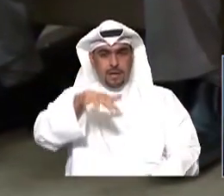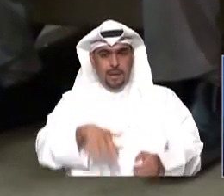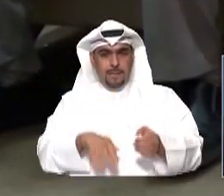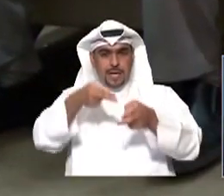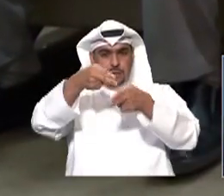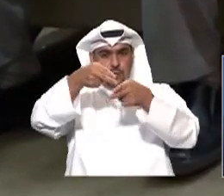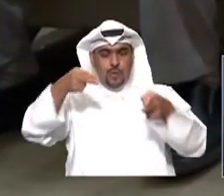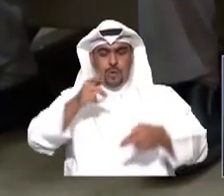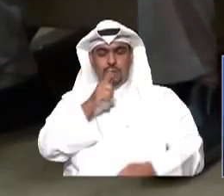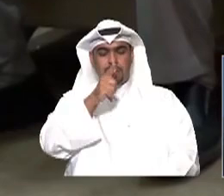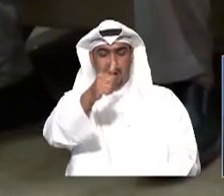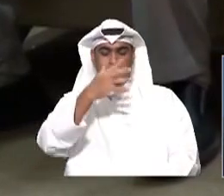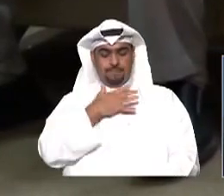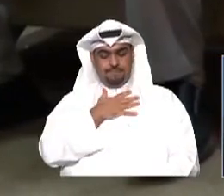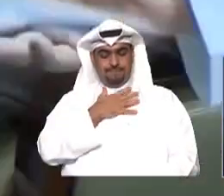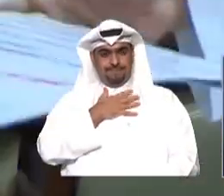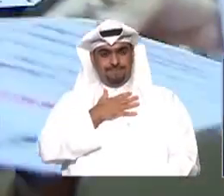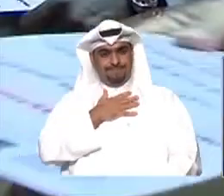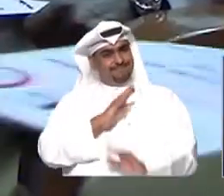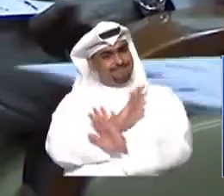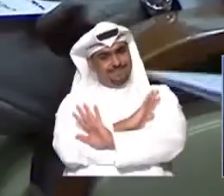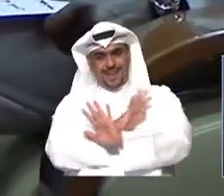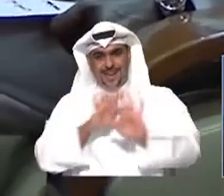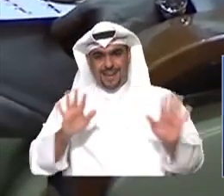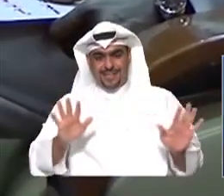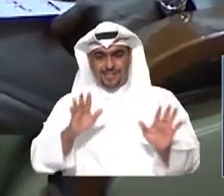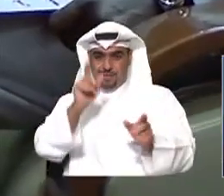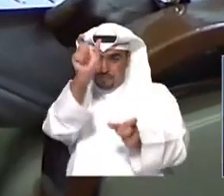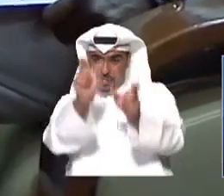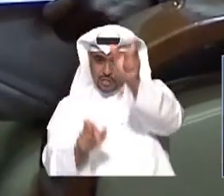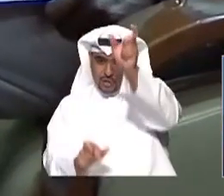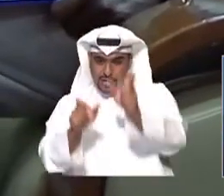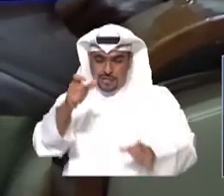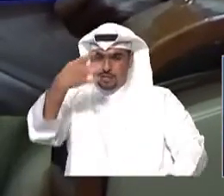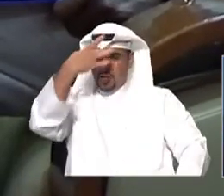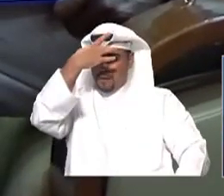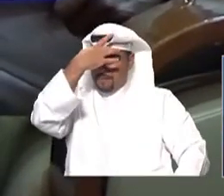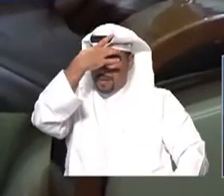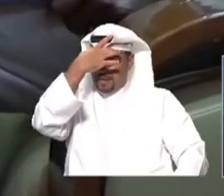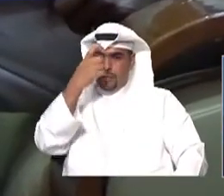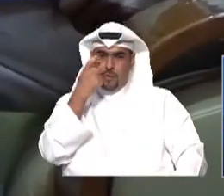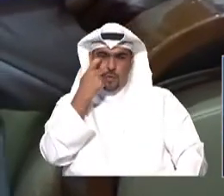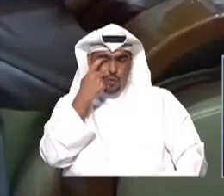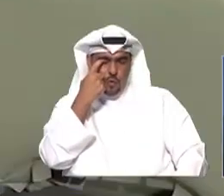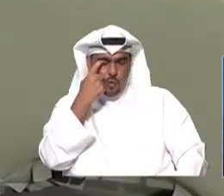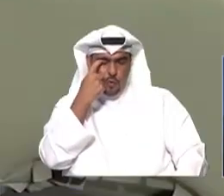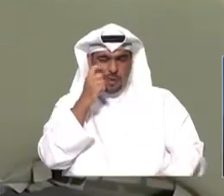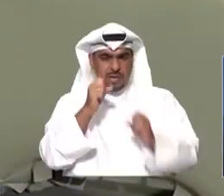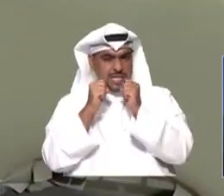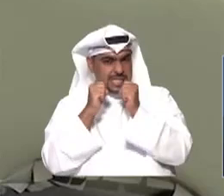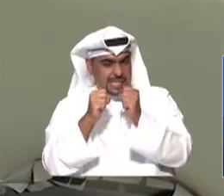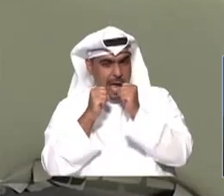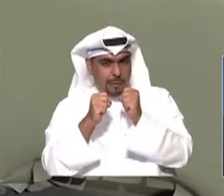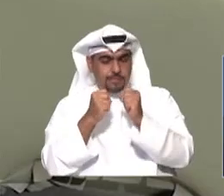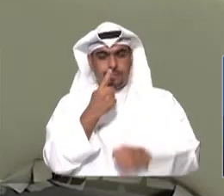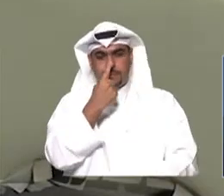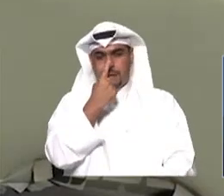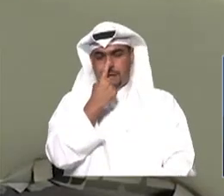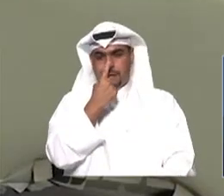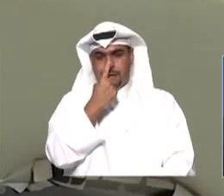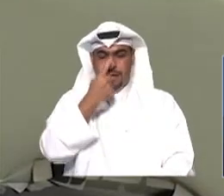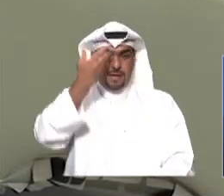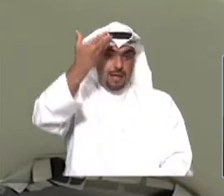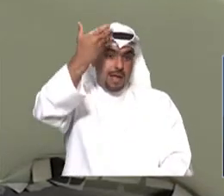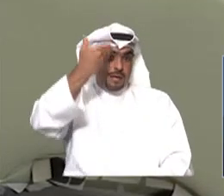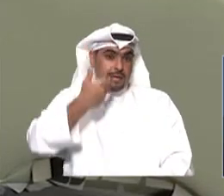المرضى الكويتي مكتب الخرطوم حفل مخيمات العيون المجانية المياه البيضاء، حيث يعتزم الصندوق إجراء